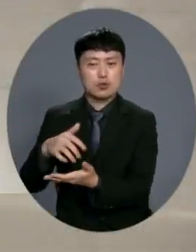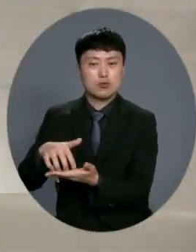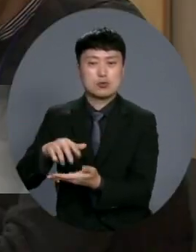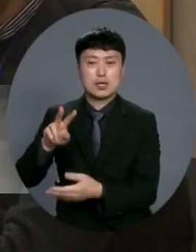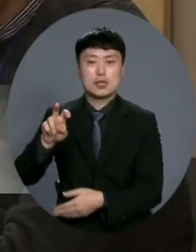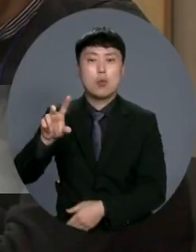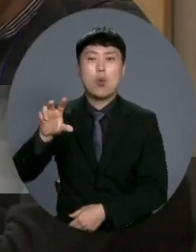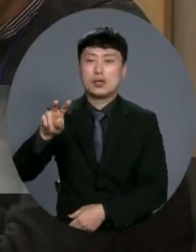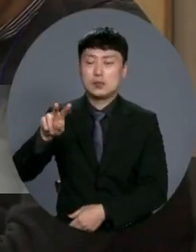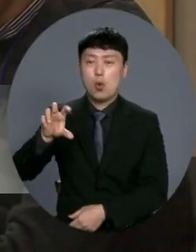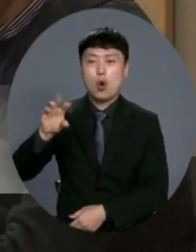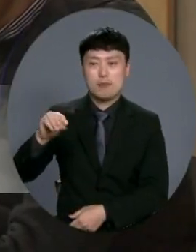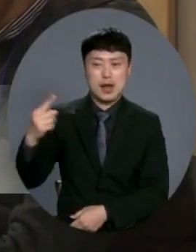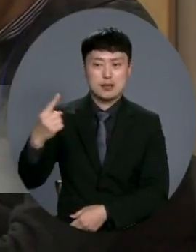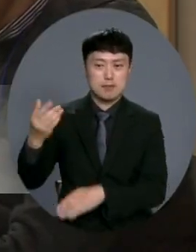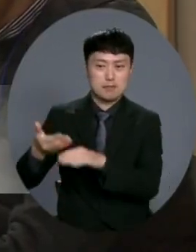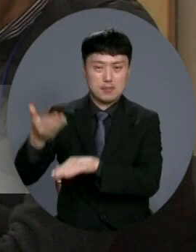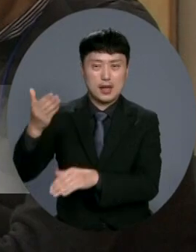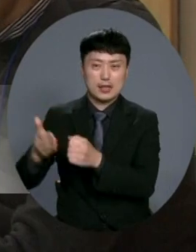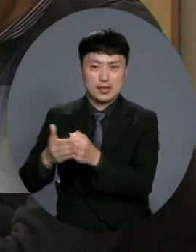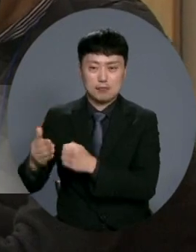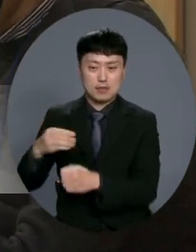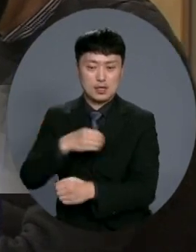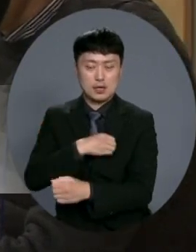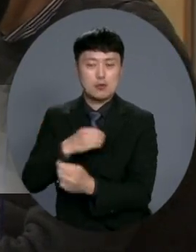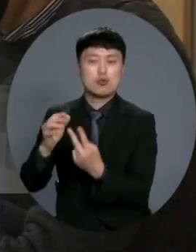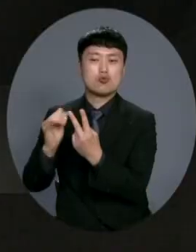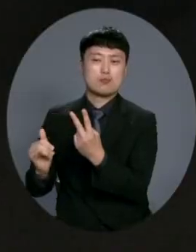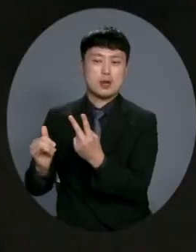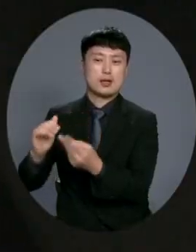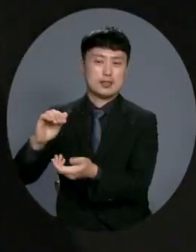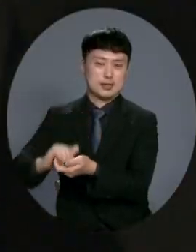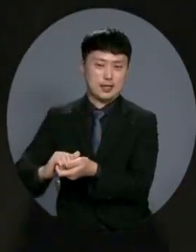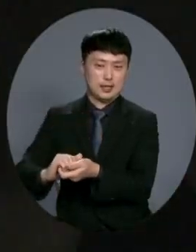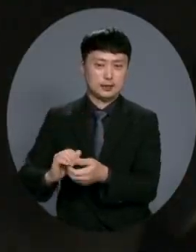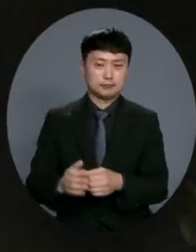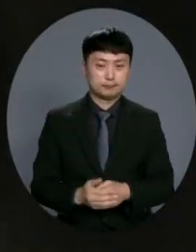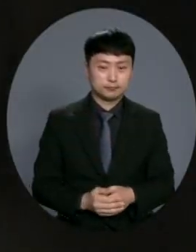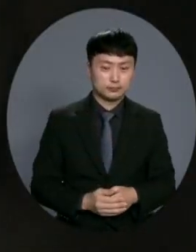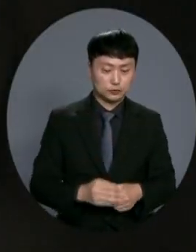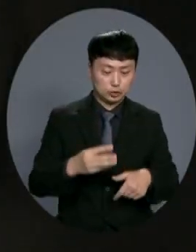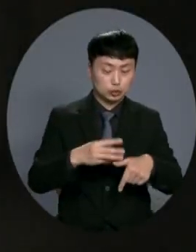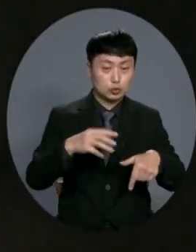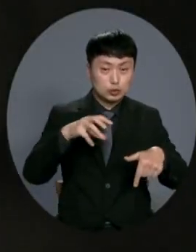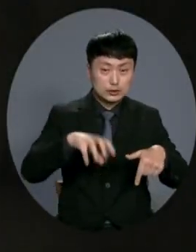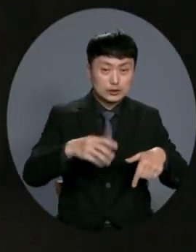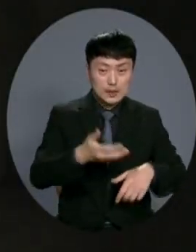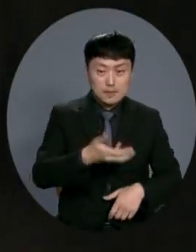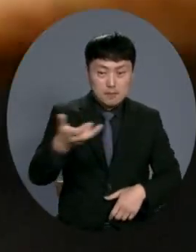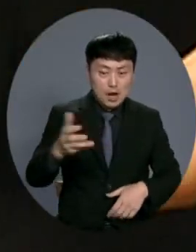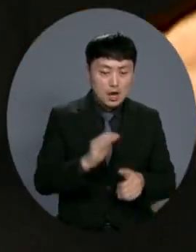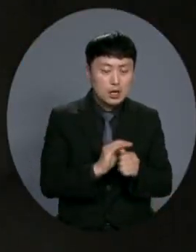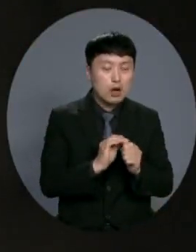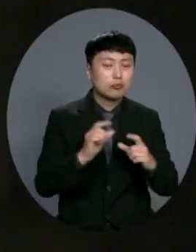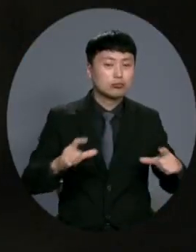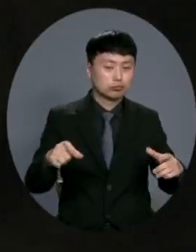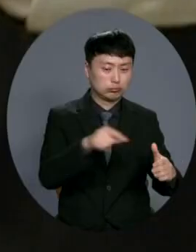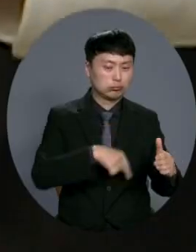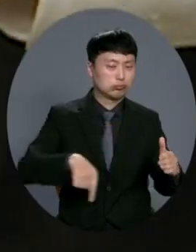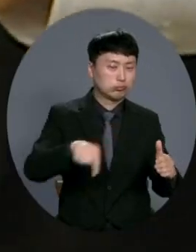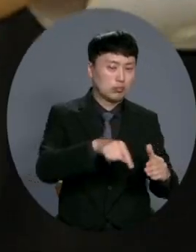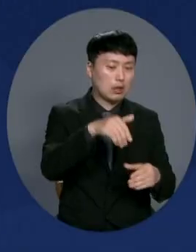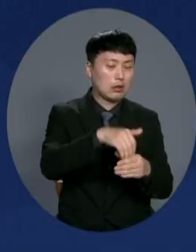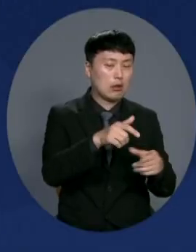천여명을 넘어서 두명을 뽑을 수 있기 때문입니다 군위가 빠진 경북지역 선거구 정도 여간 어려운